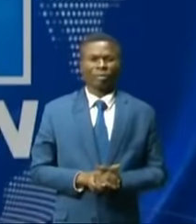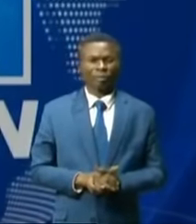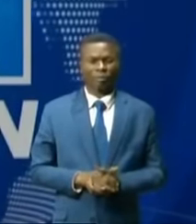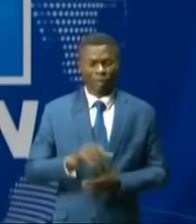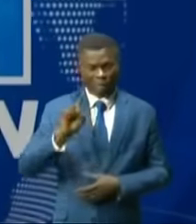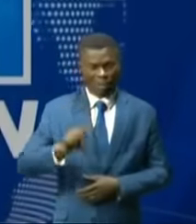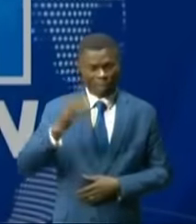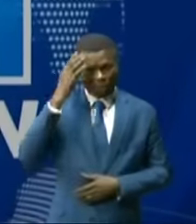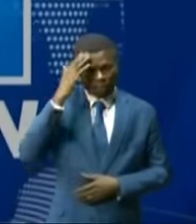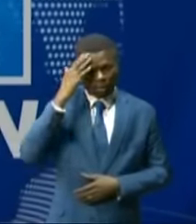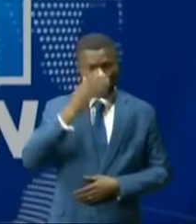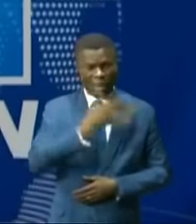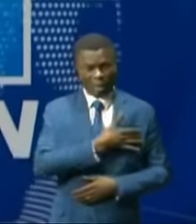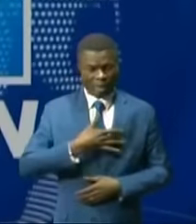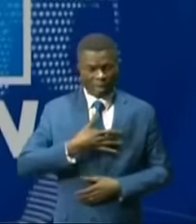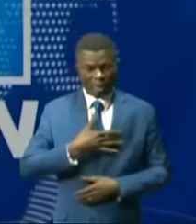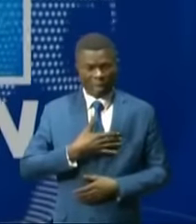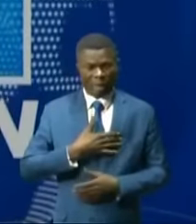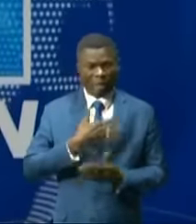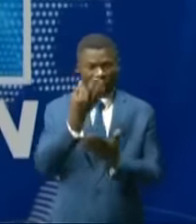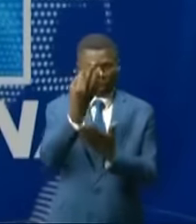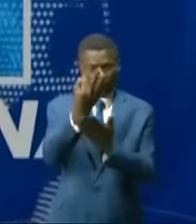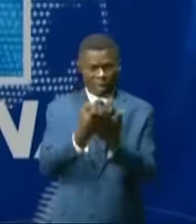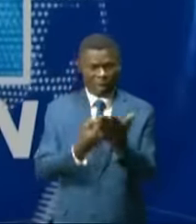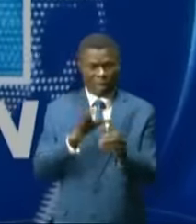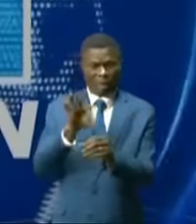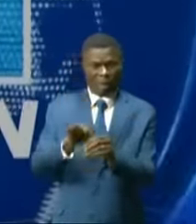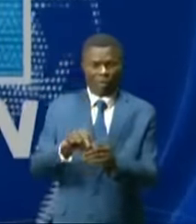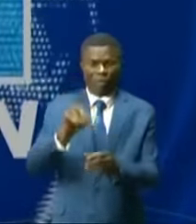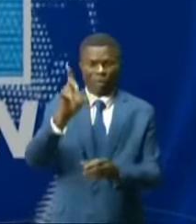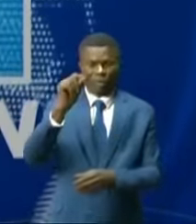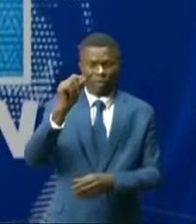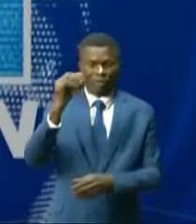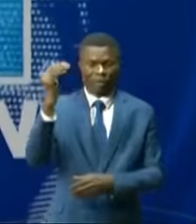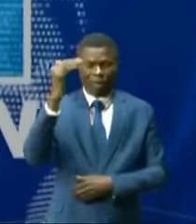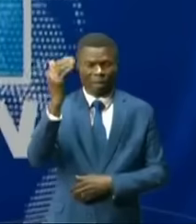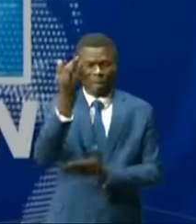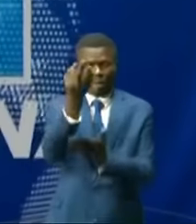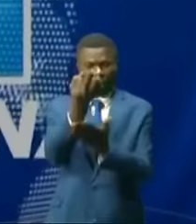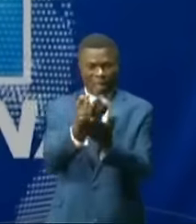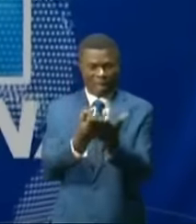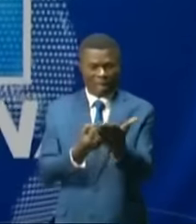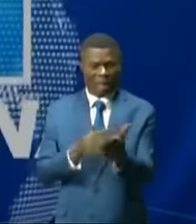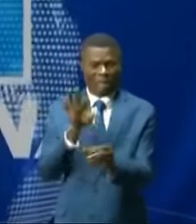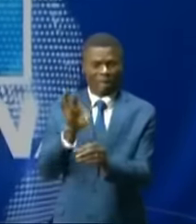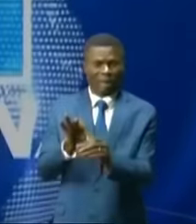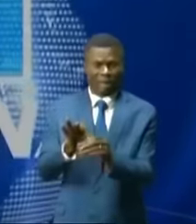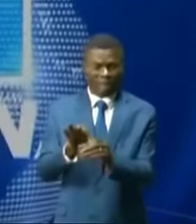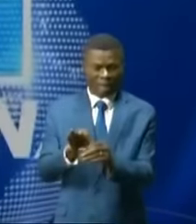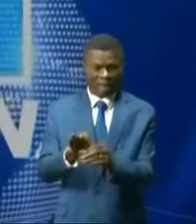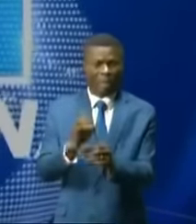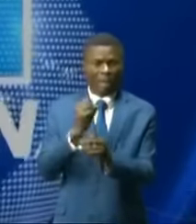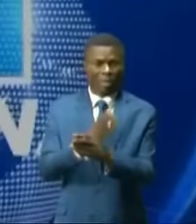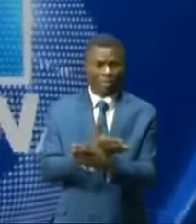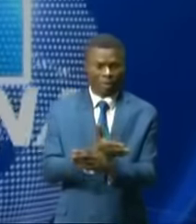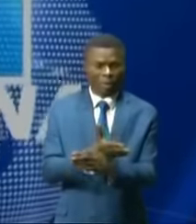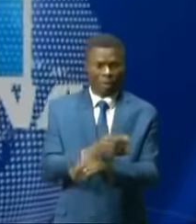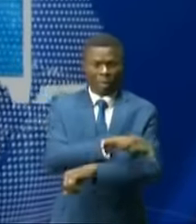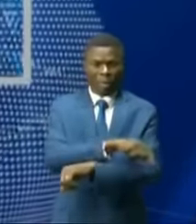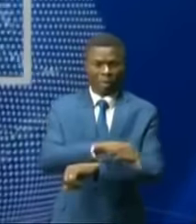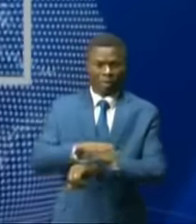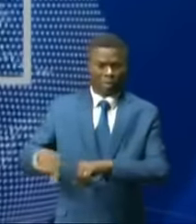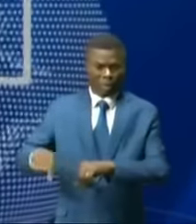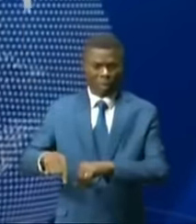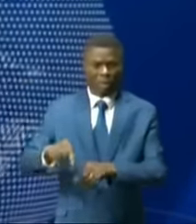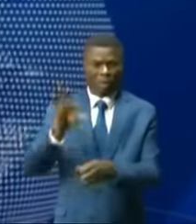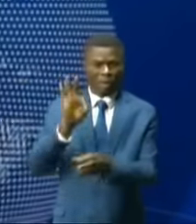Vous voulez savoir si votre nom est repris pour voter le 20 décembre? Les listes électorales définitives sont affichées dans les